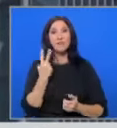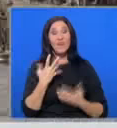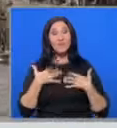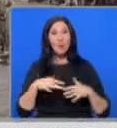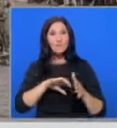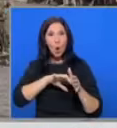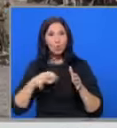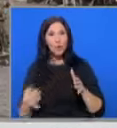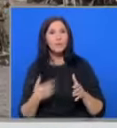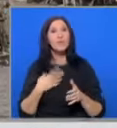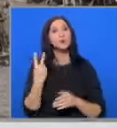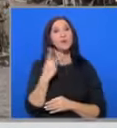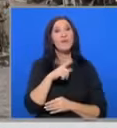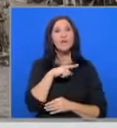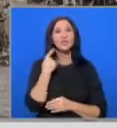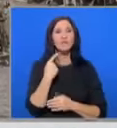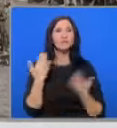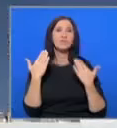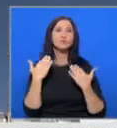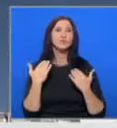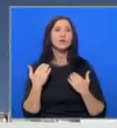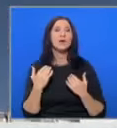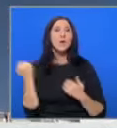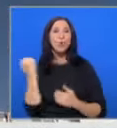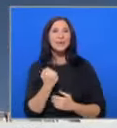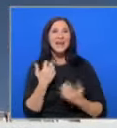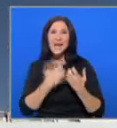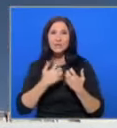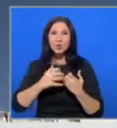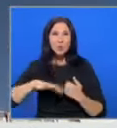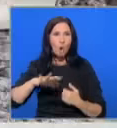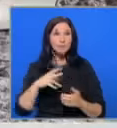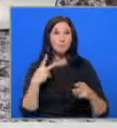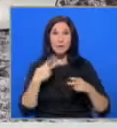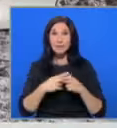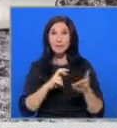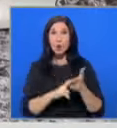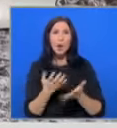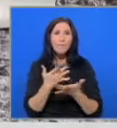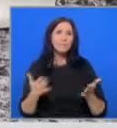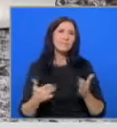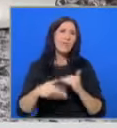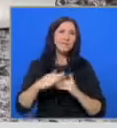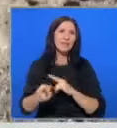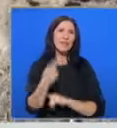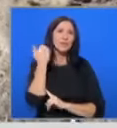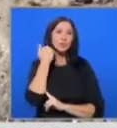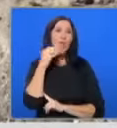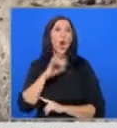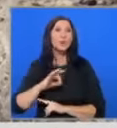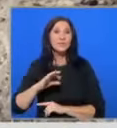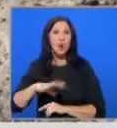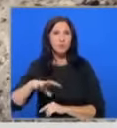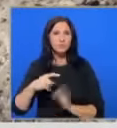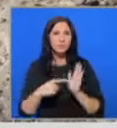отделен въздушен удар в град Берислав в южната Херсонска област. Прекъснато е електрозахранването на повече от 1000 потребители в Одеска област,